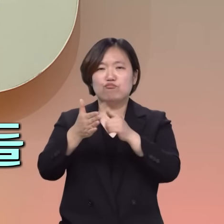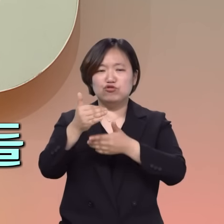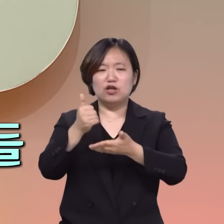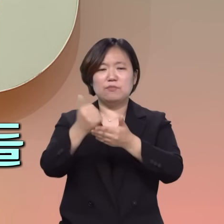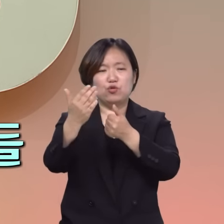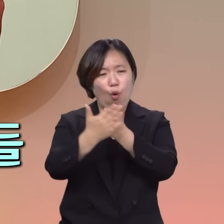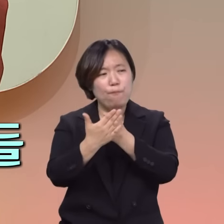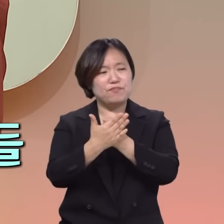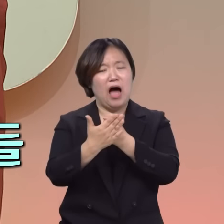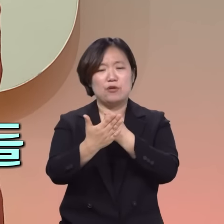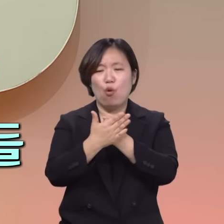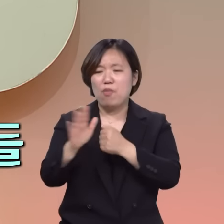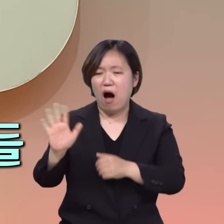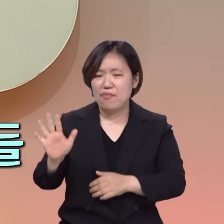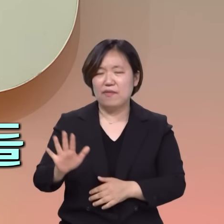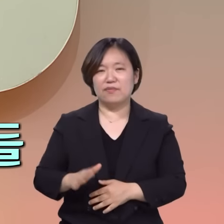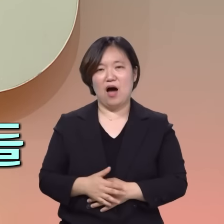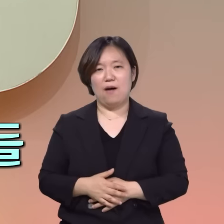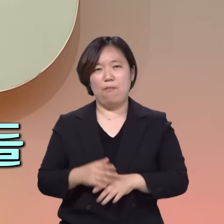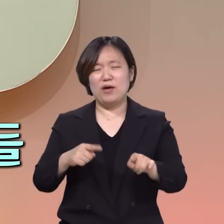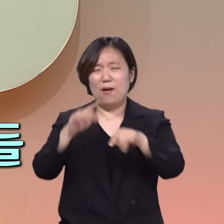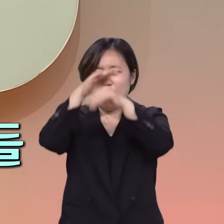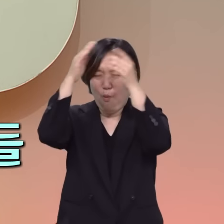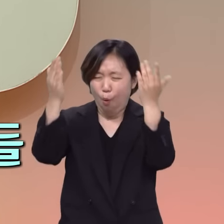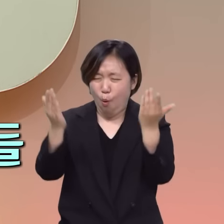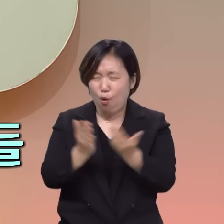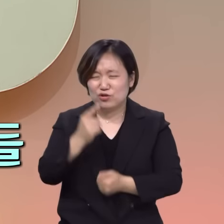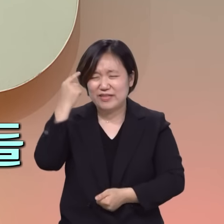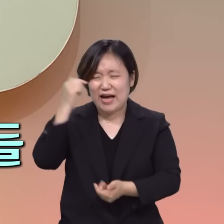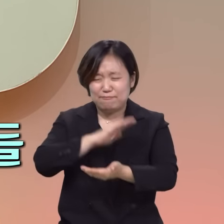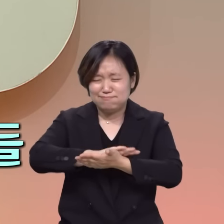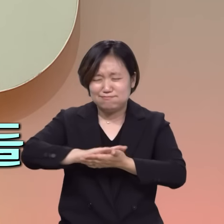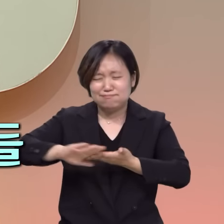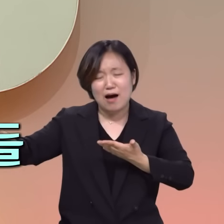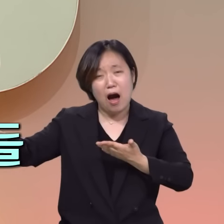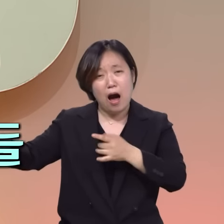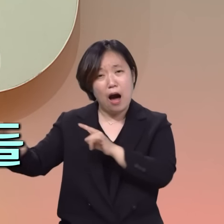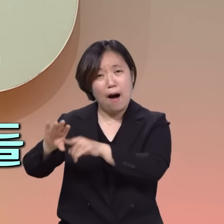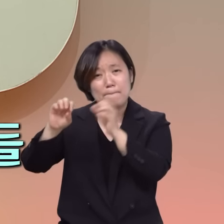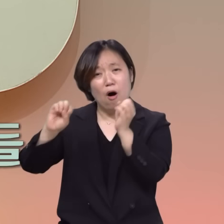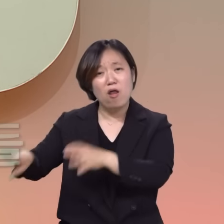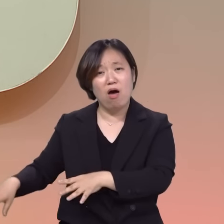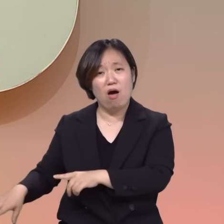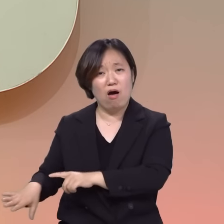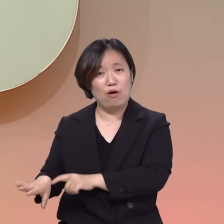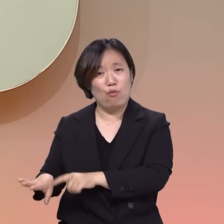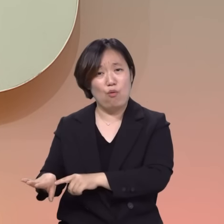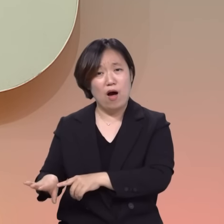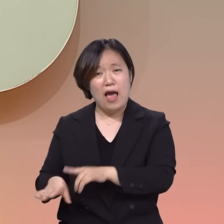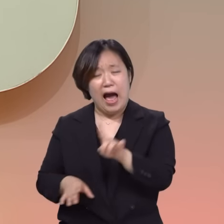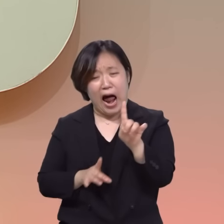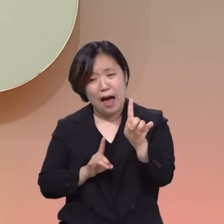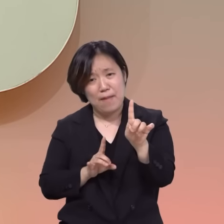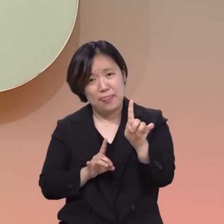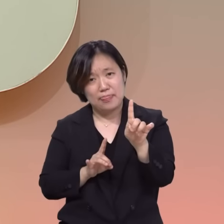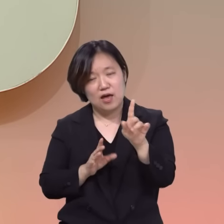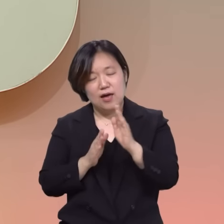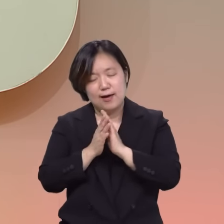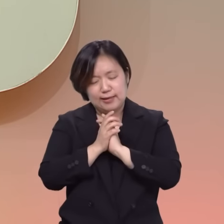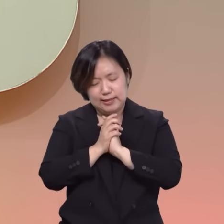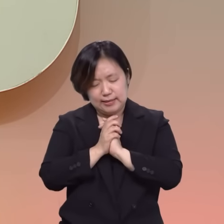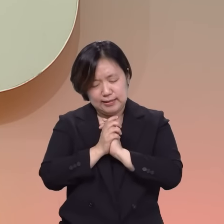생각을 그냥 다 비워 마음을 다 놓아버리고 그냥 오직 염불하고 오직 기도할